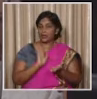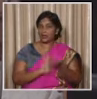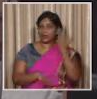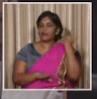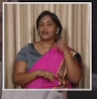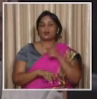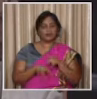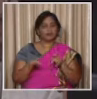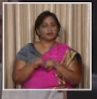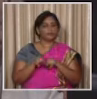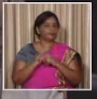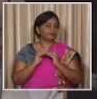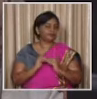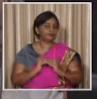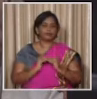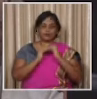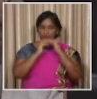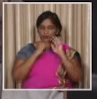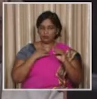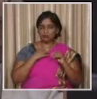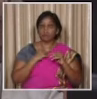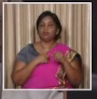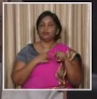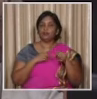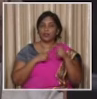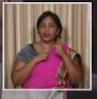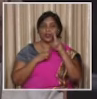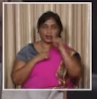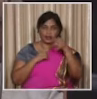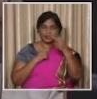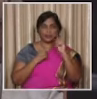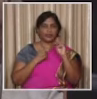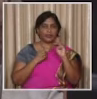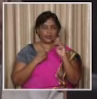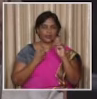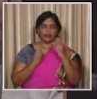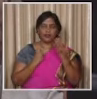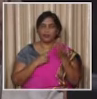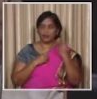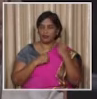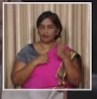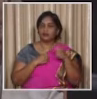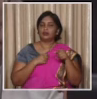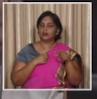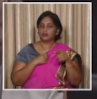වැඩි ප්‍රමාණයකට ඉහළ නංවා ගත්තා. මෙය 100%-130% ඉහළ යෑම.